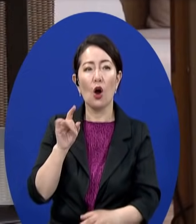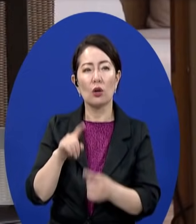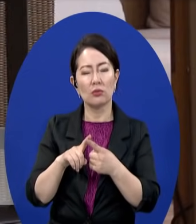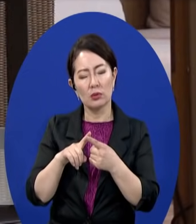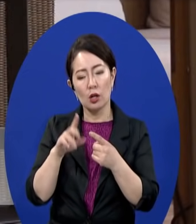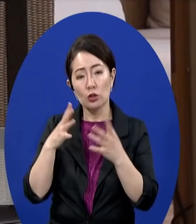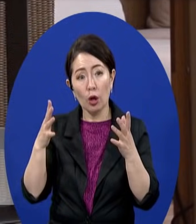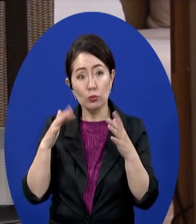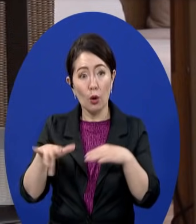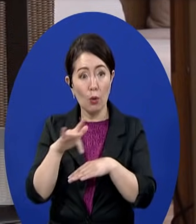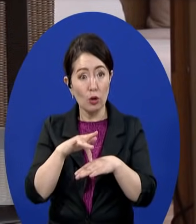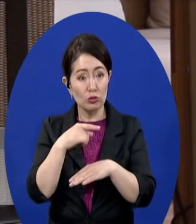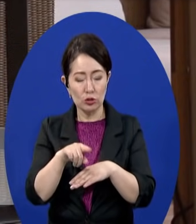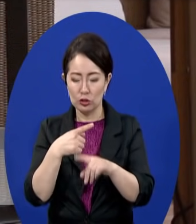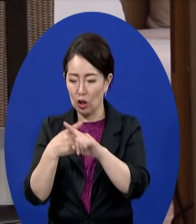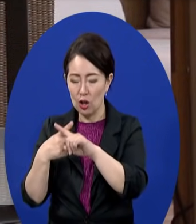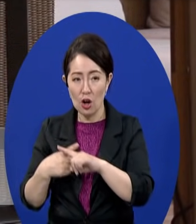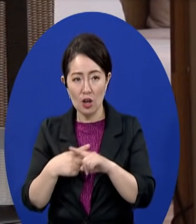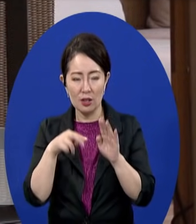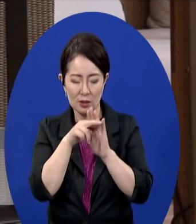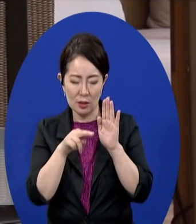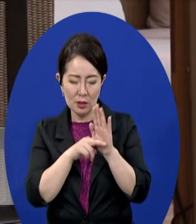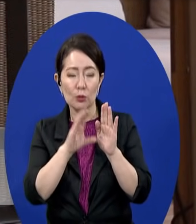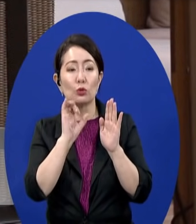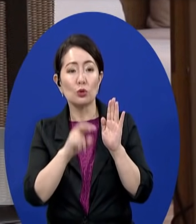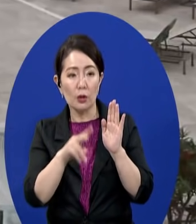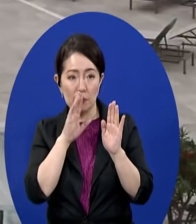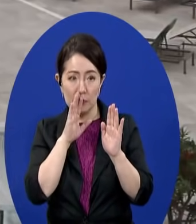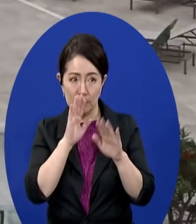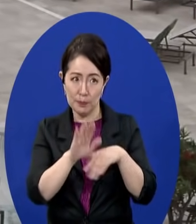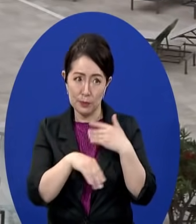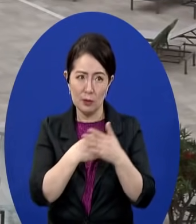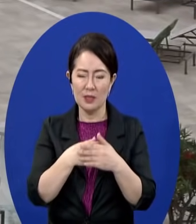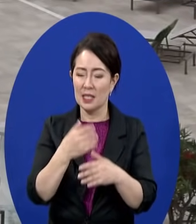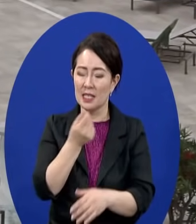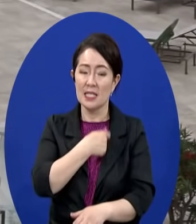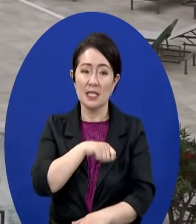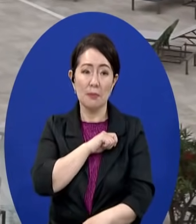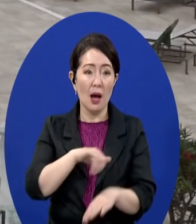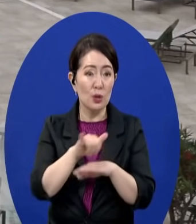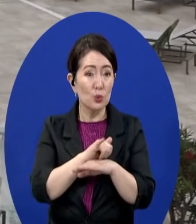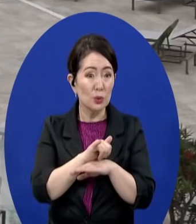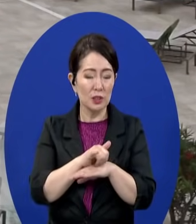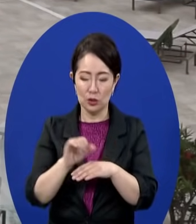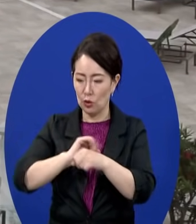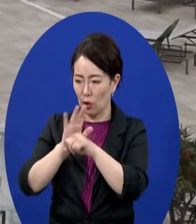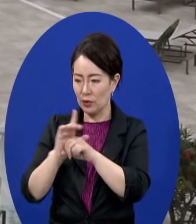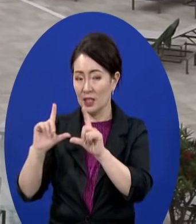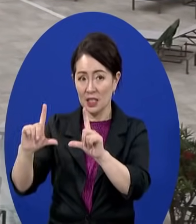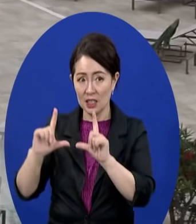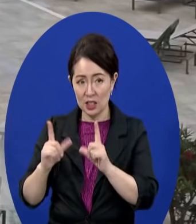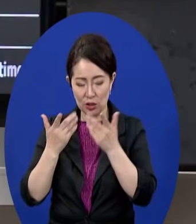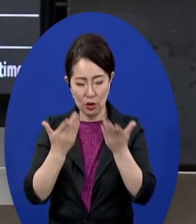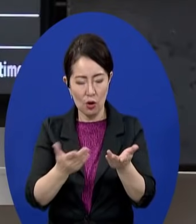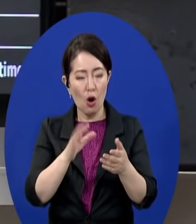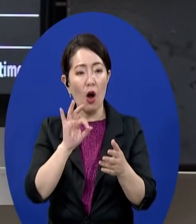зэрэг томоохон хотууд хөл хорионы дэглэмээ сулруулж эхлэхээр болсон байна. Испани улсын хувьд ковидын цахим гэрчилгээг олгох